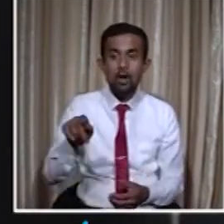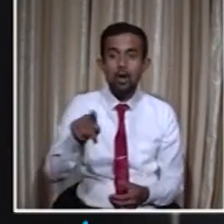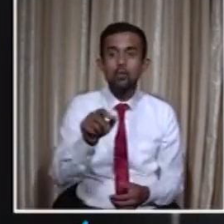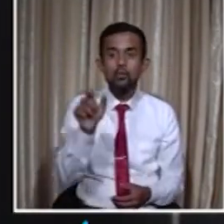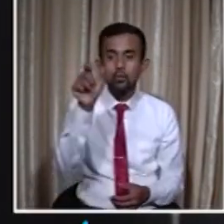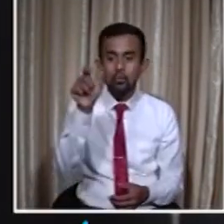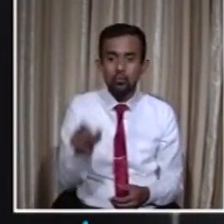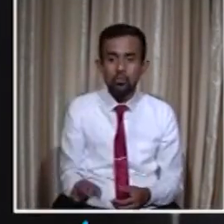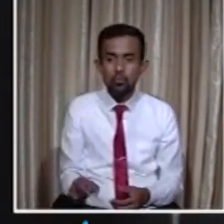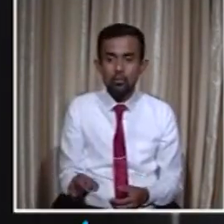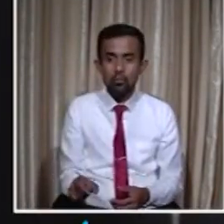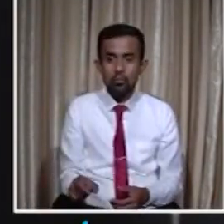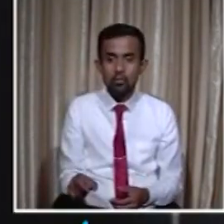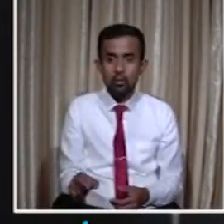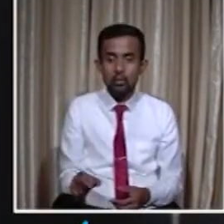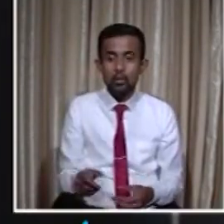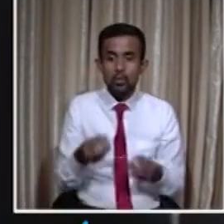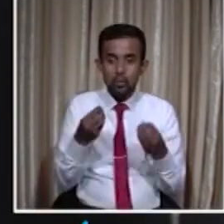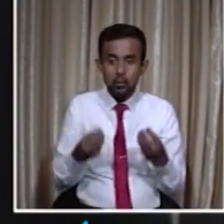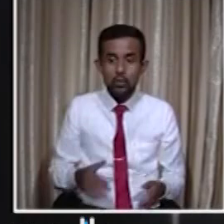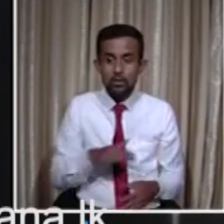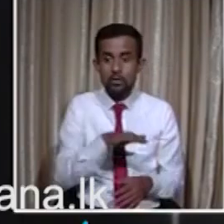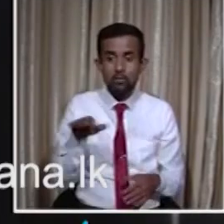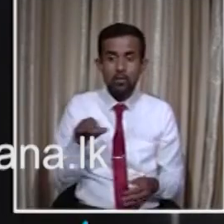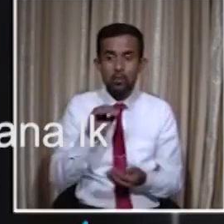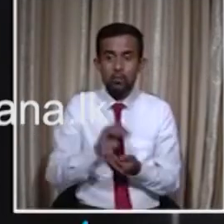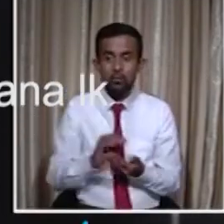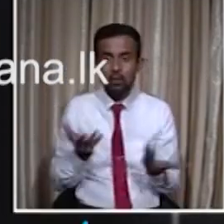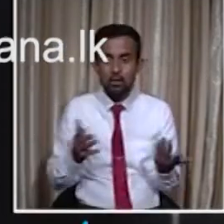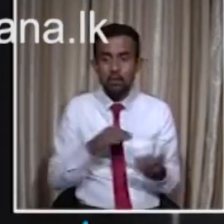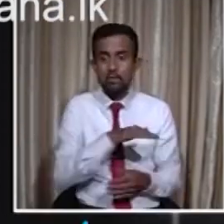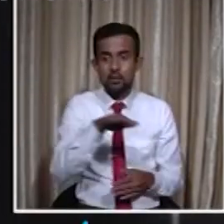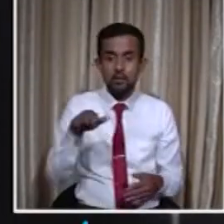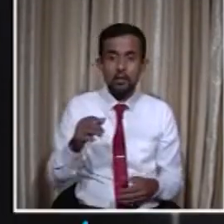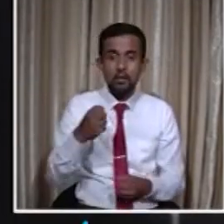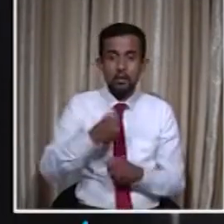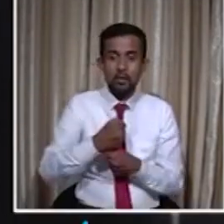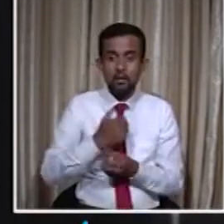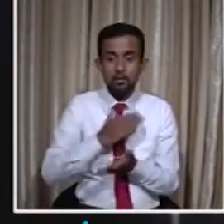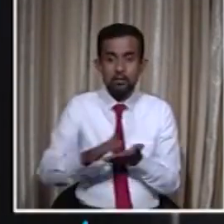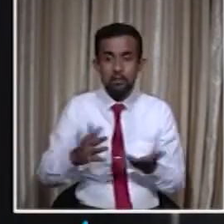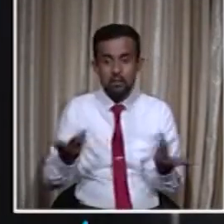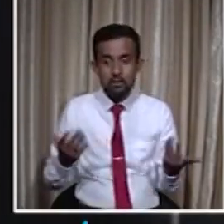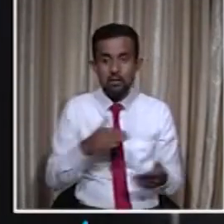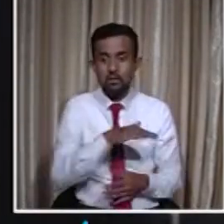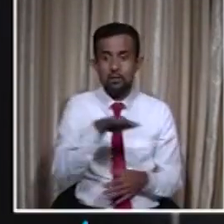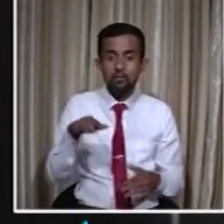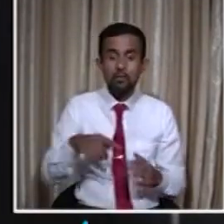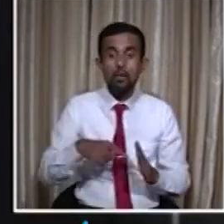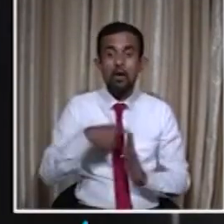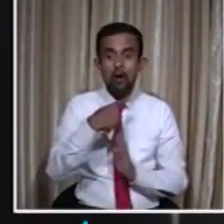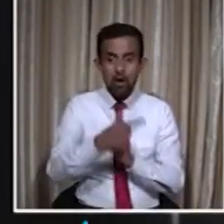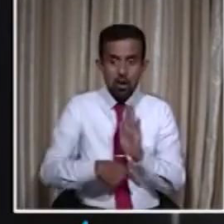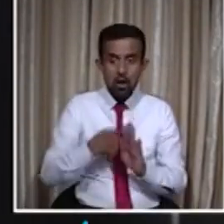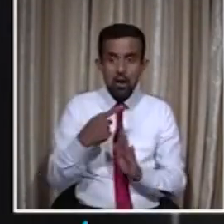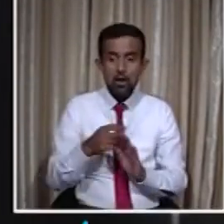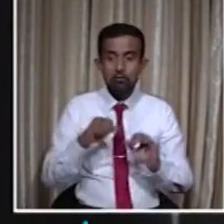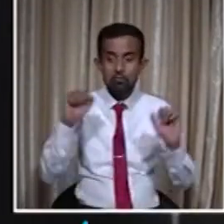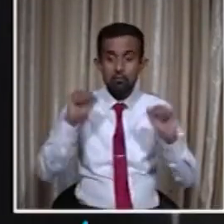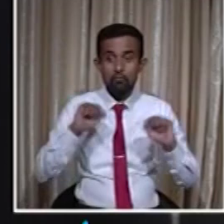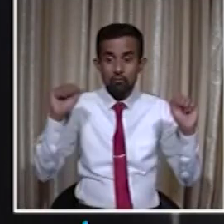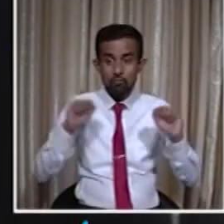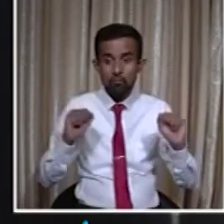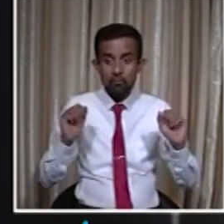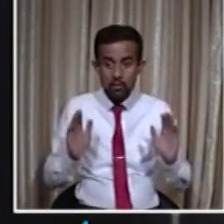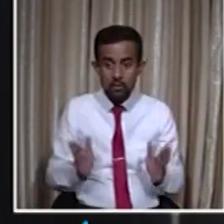පුද්ගලයා? අද මේ කඩා වැටිච්ච සමාජයේ ආරක්ෂාවක් නැති සමාජය, රජයේ සේවයක් නැති සමාජය, මුළු රටම වර්ජන රැල්ලකට